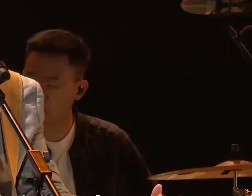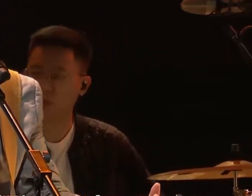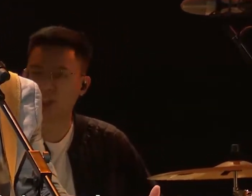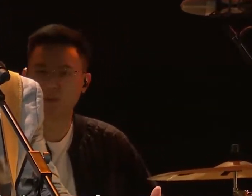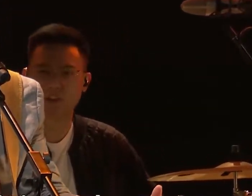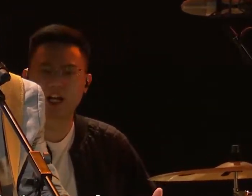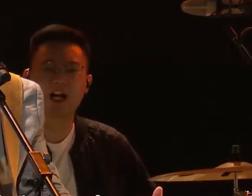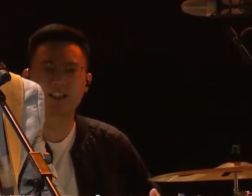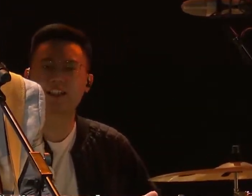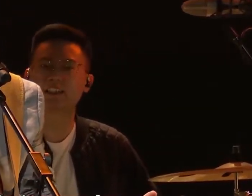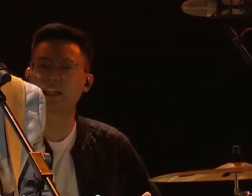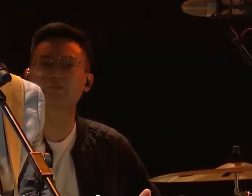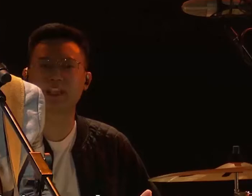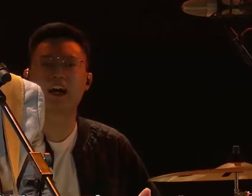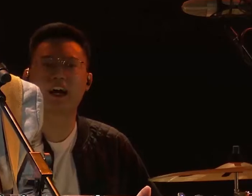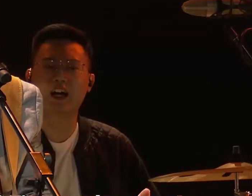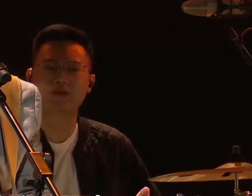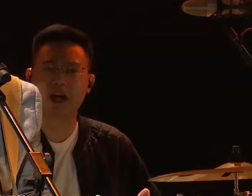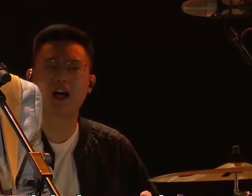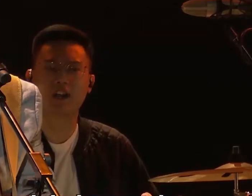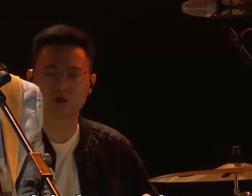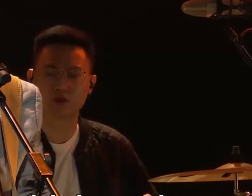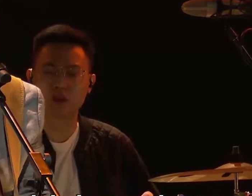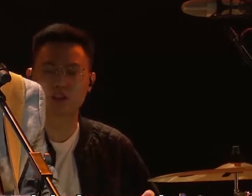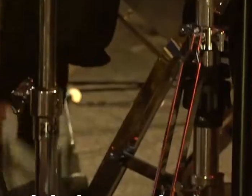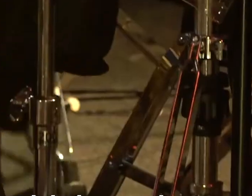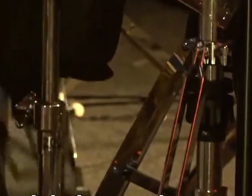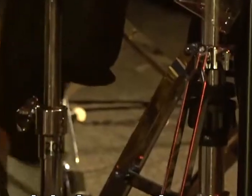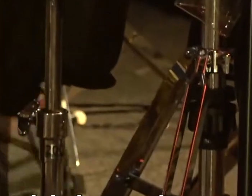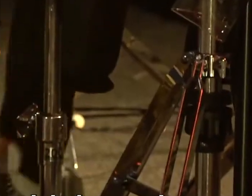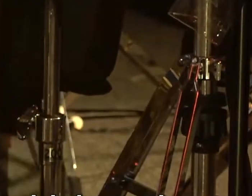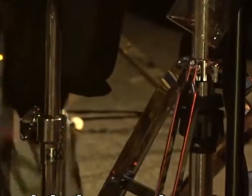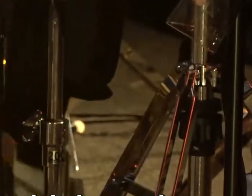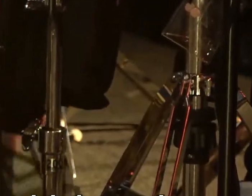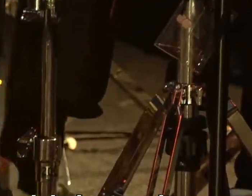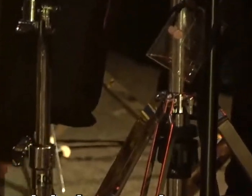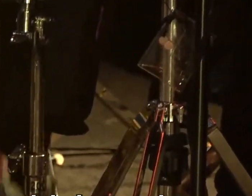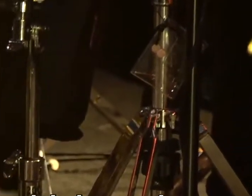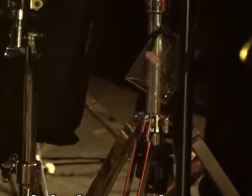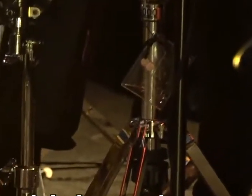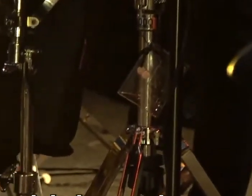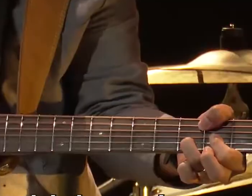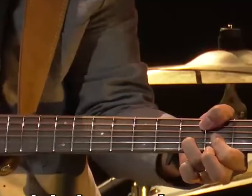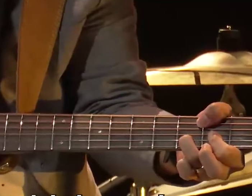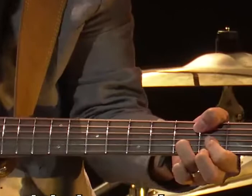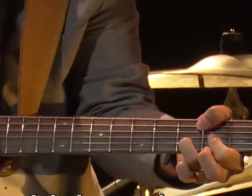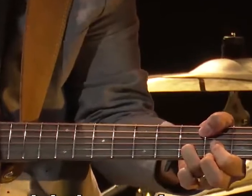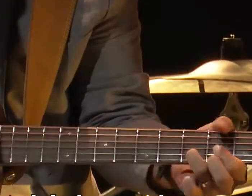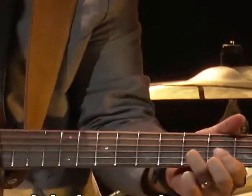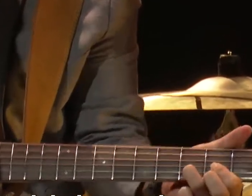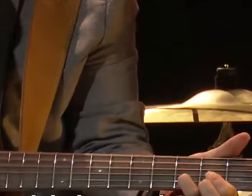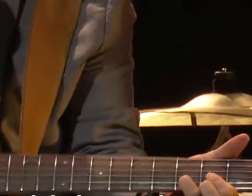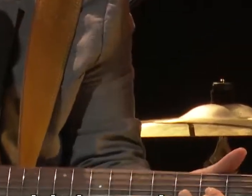diriku menjadi ciptaan baru. Karena kasih-Mu ku